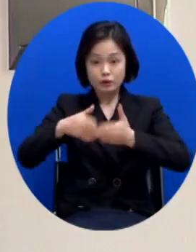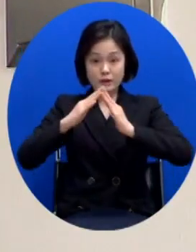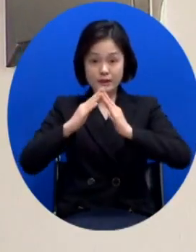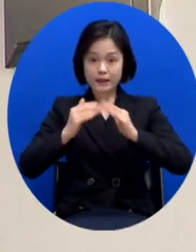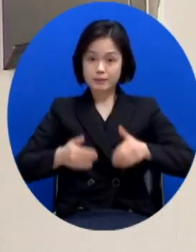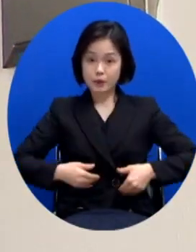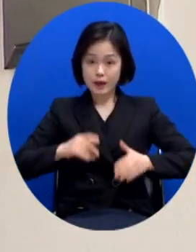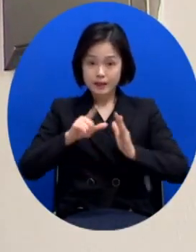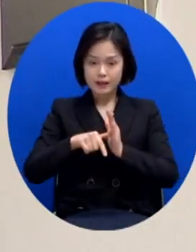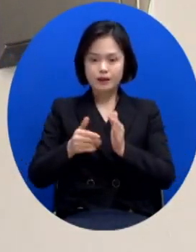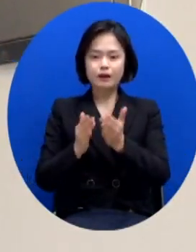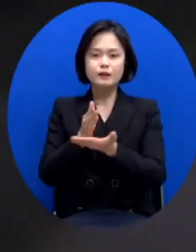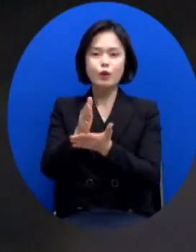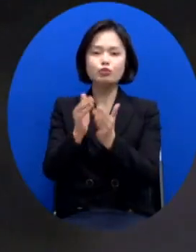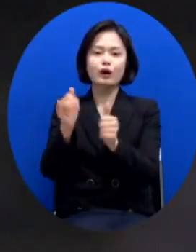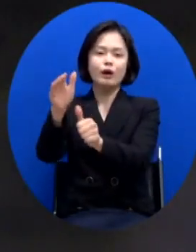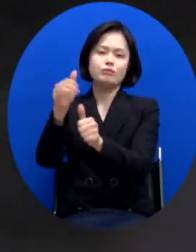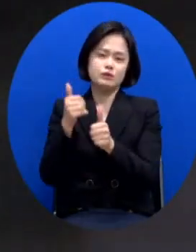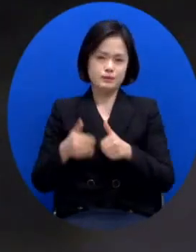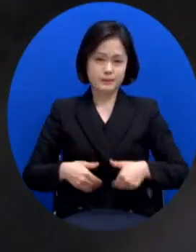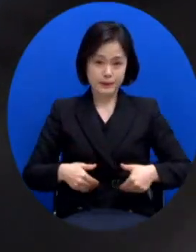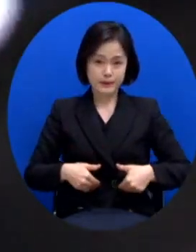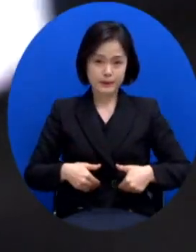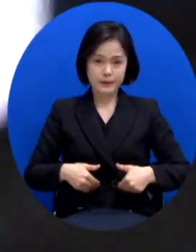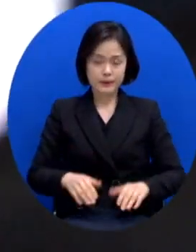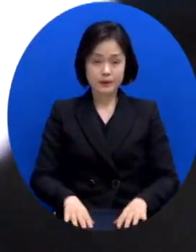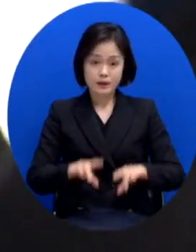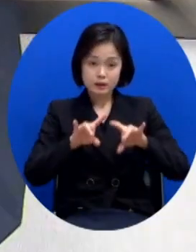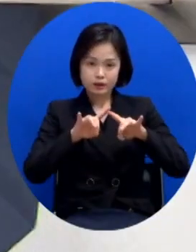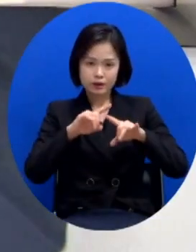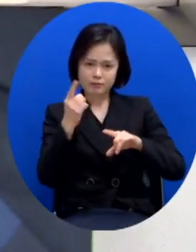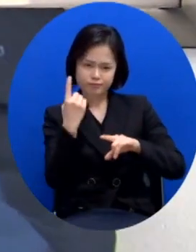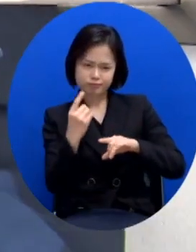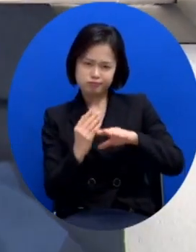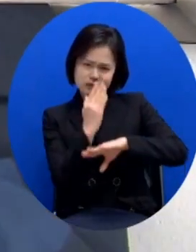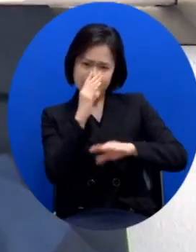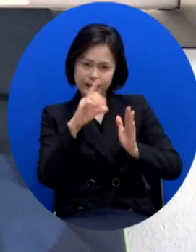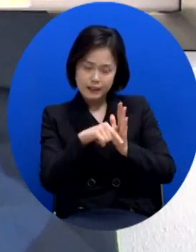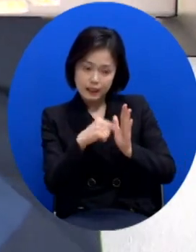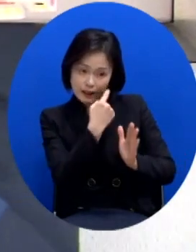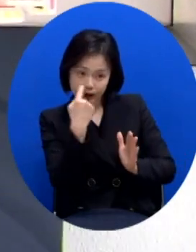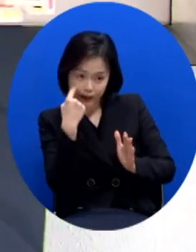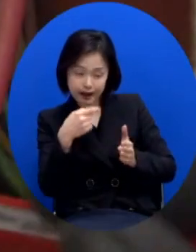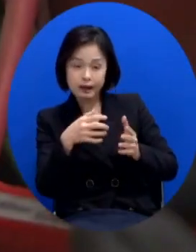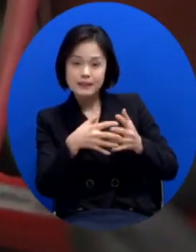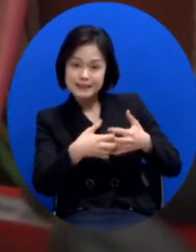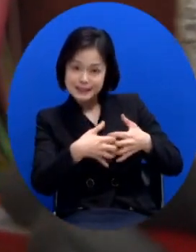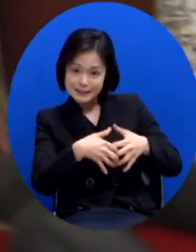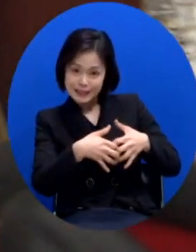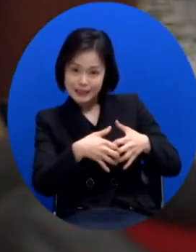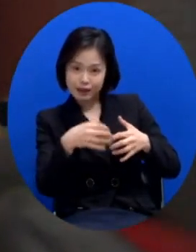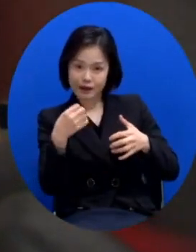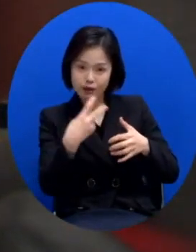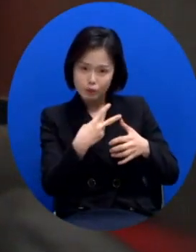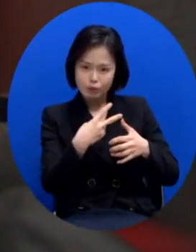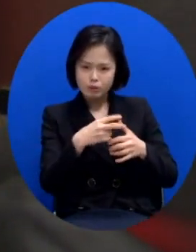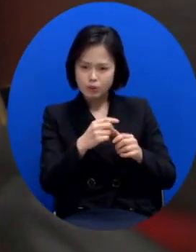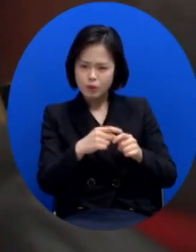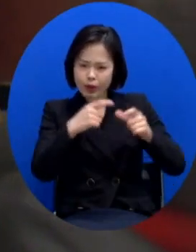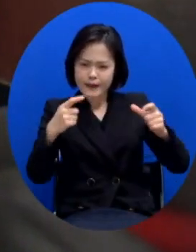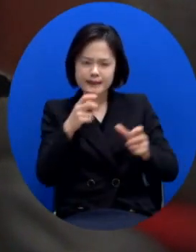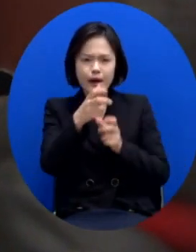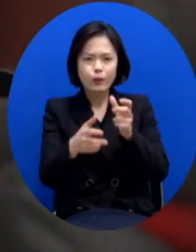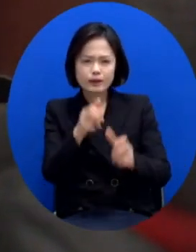한다고 강조합니다 누전 차단기 용량 확대 설치 저 열기구 공사와 대용량의 전기 확장까지